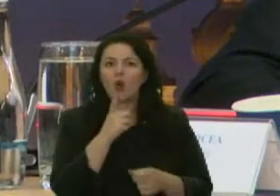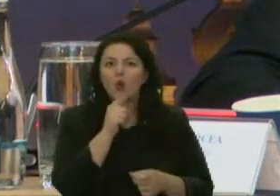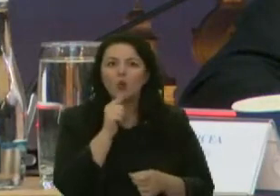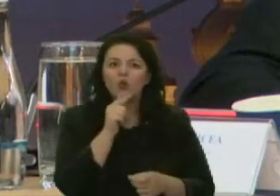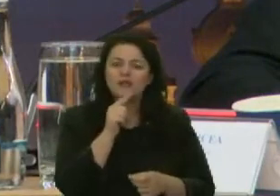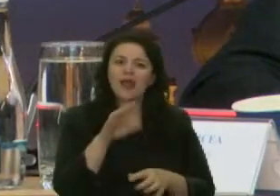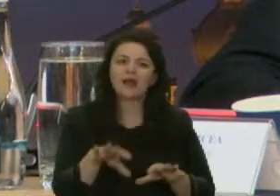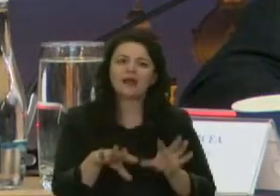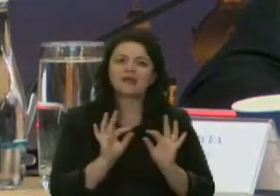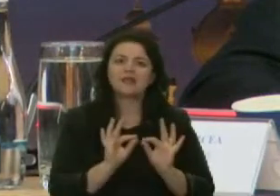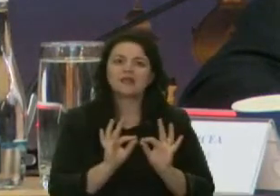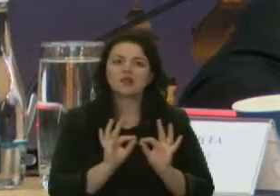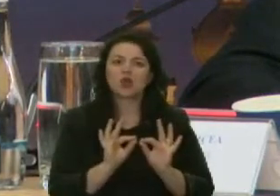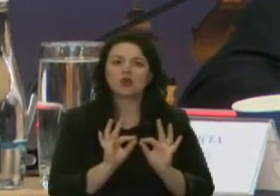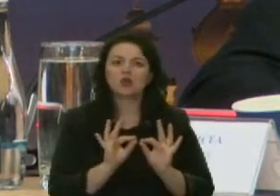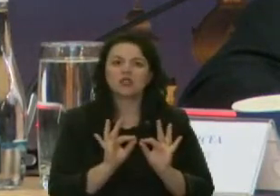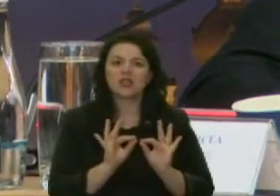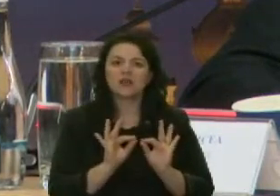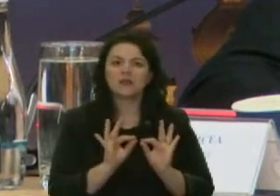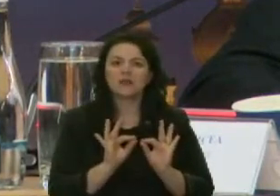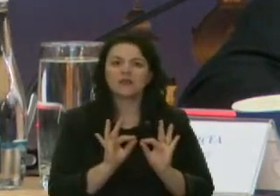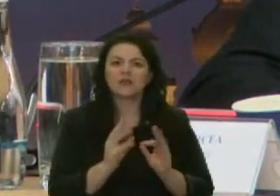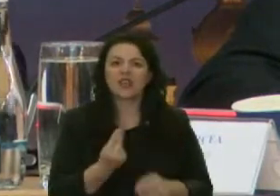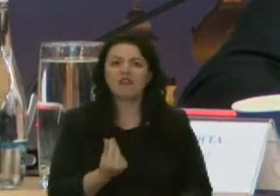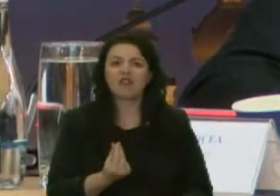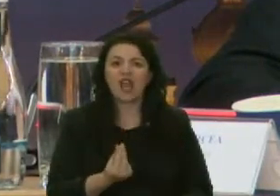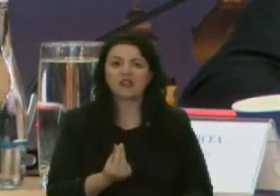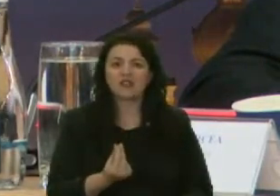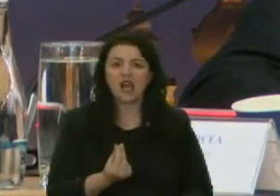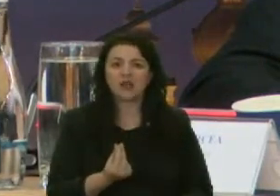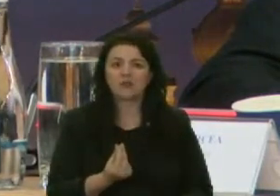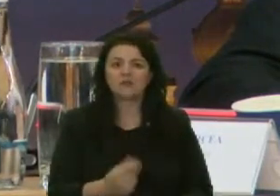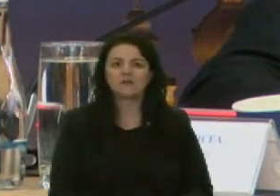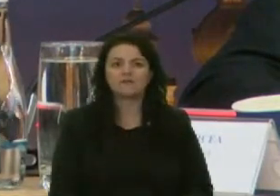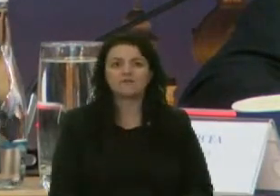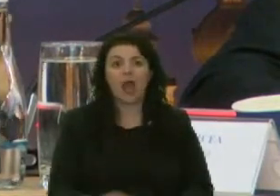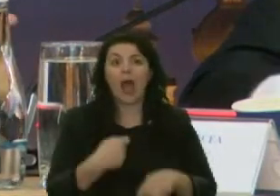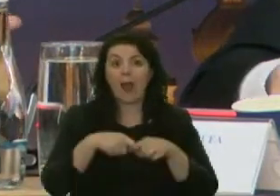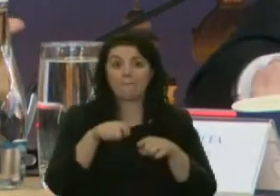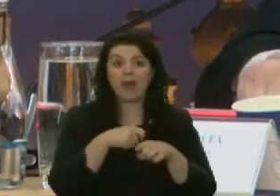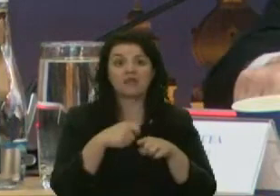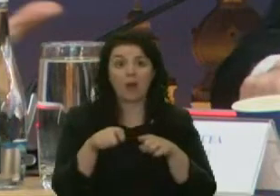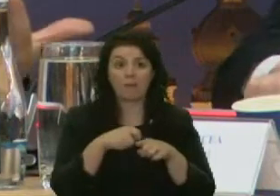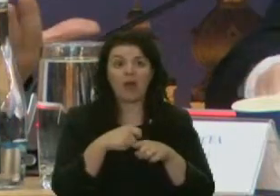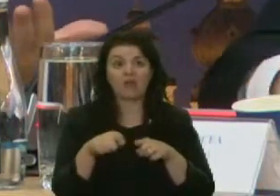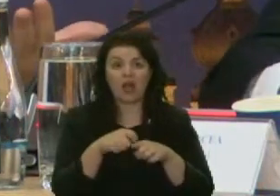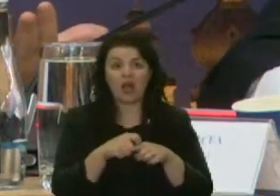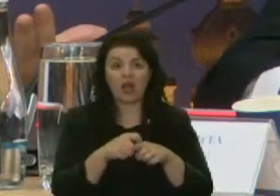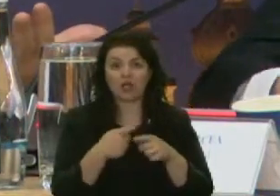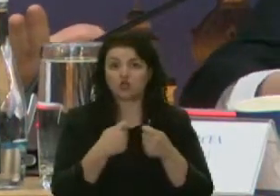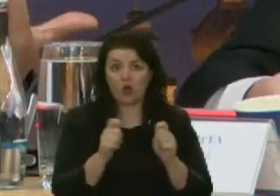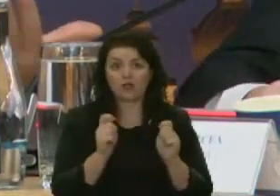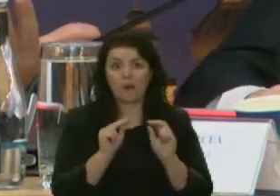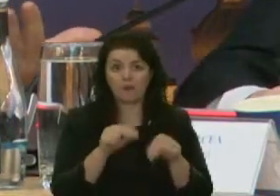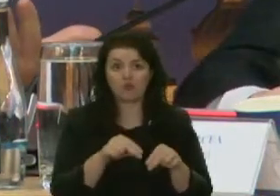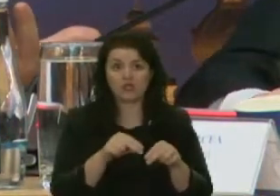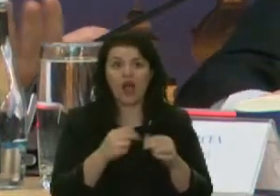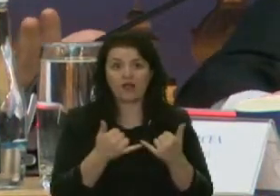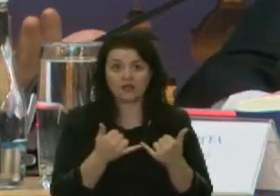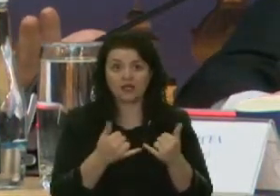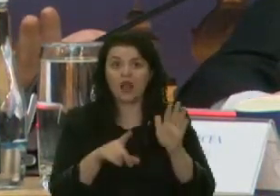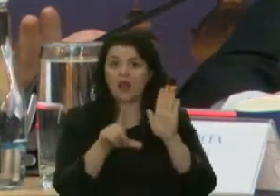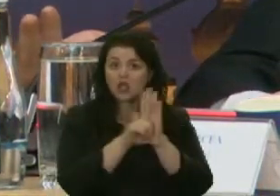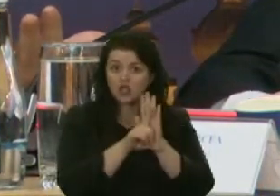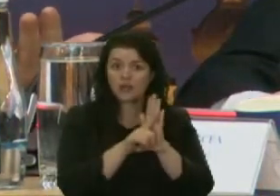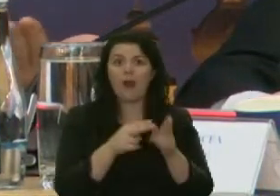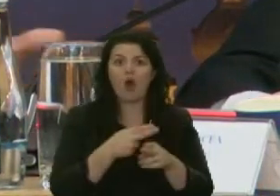aceste soluții de de finanțare deci amendamentele pe fond ca toate celelate puse astăzi sunt legitime și